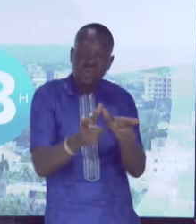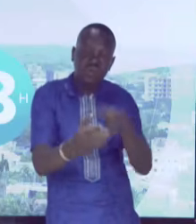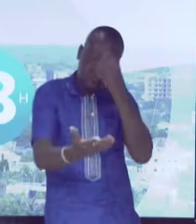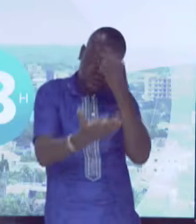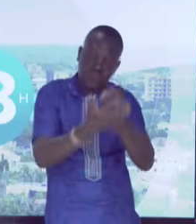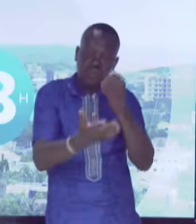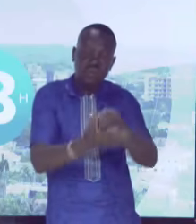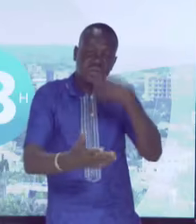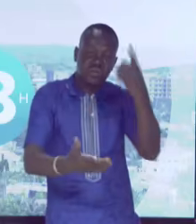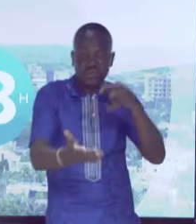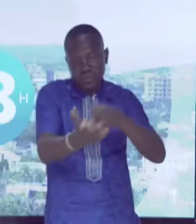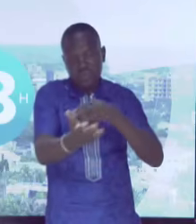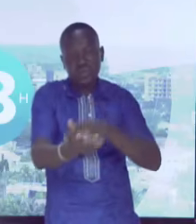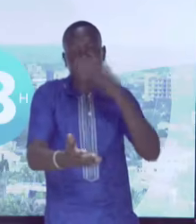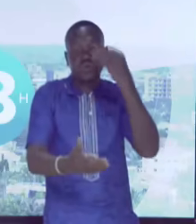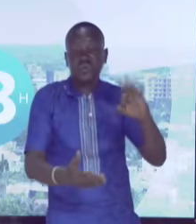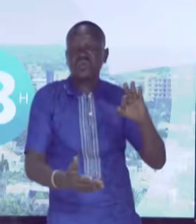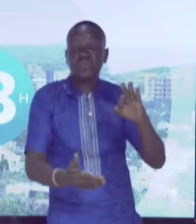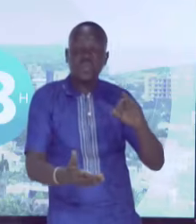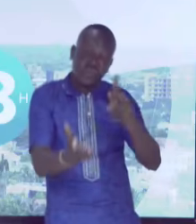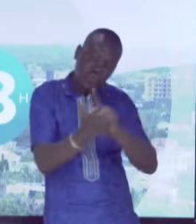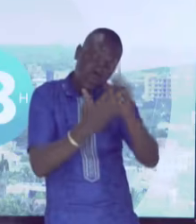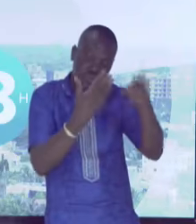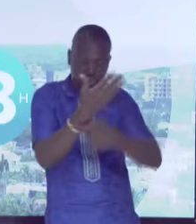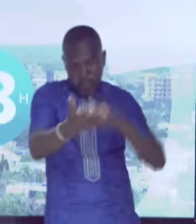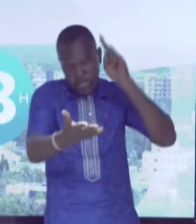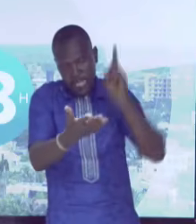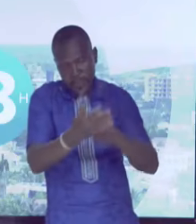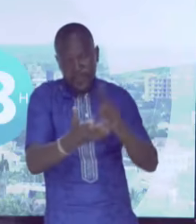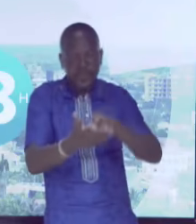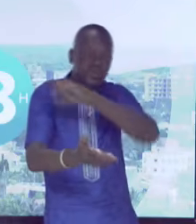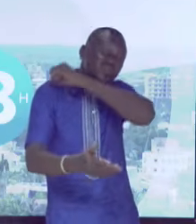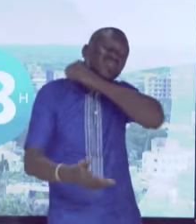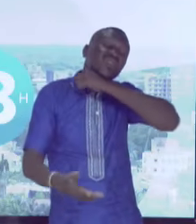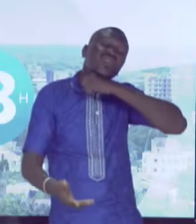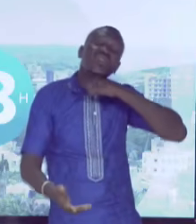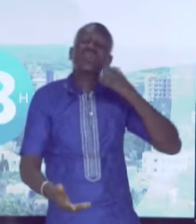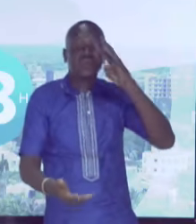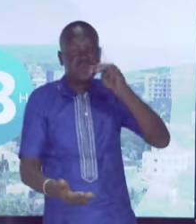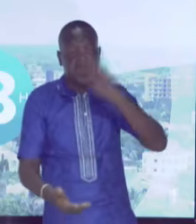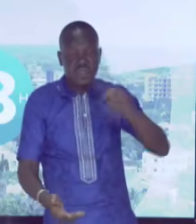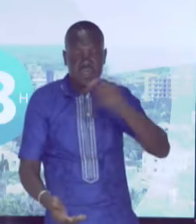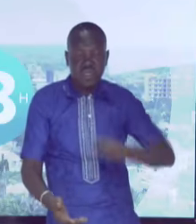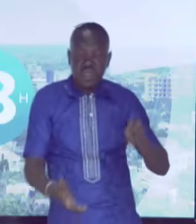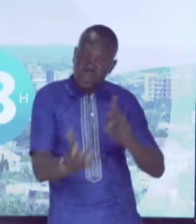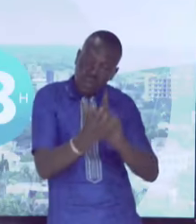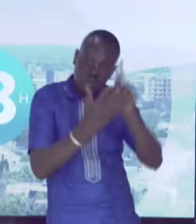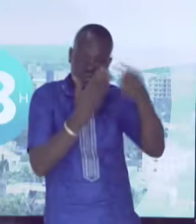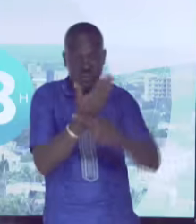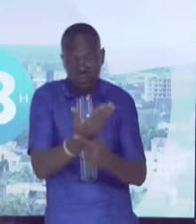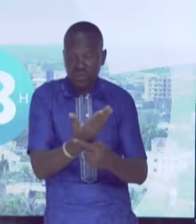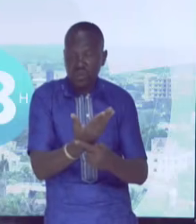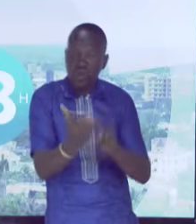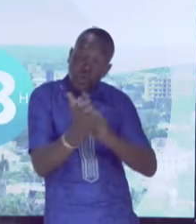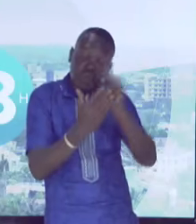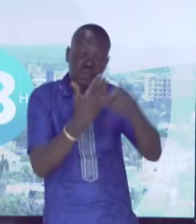d'un milliard de francs CFA. Dans le cadre du programme d'urgence pour le Sahel, le MPSR 2 a en projet plusieurs études routières,